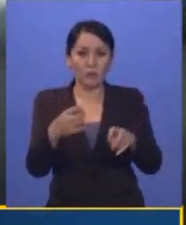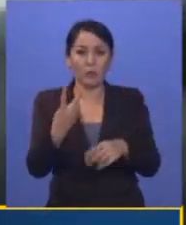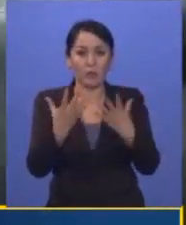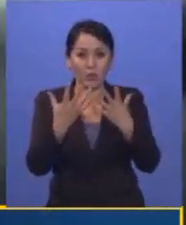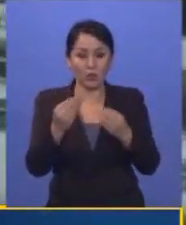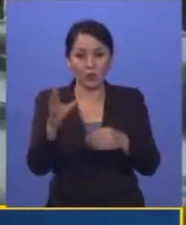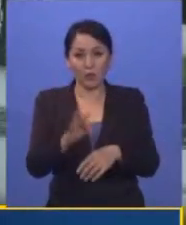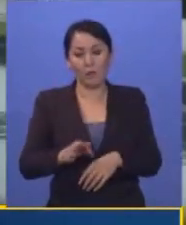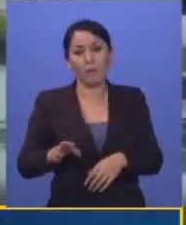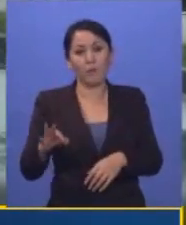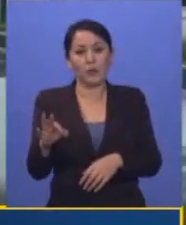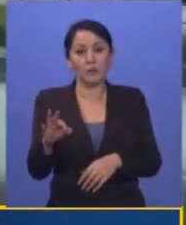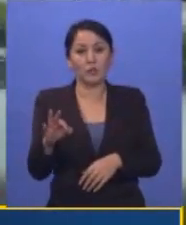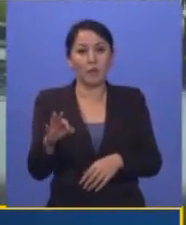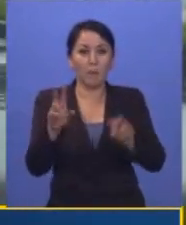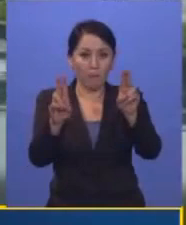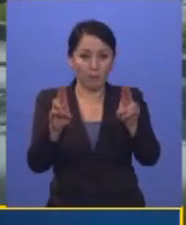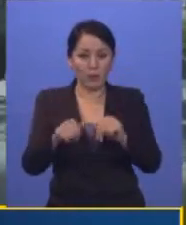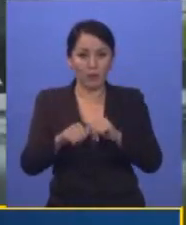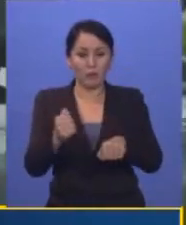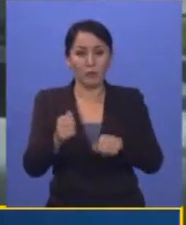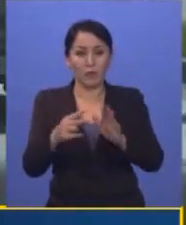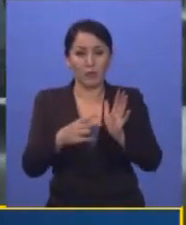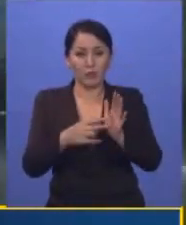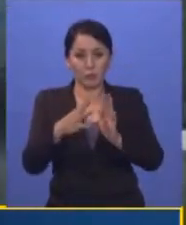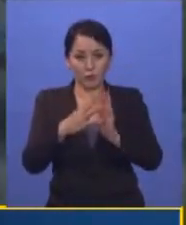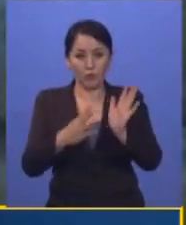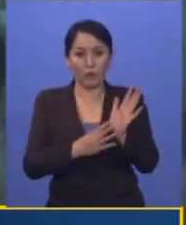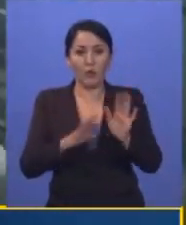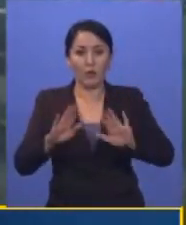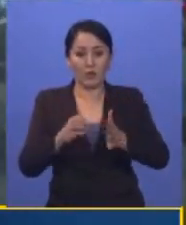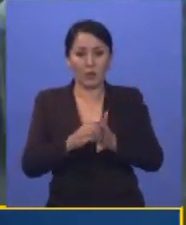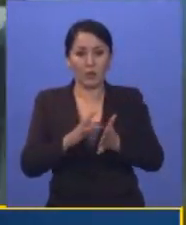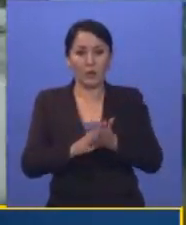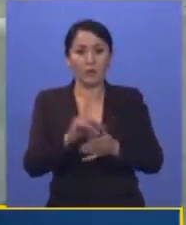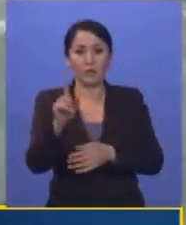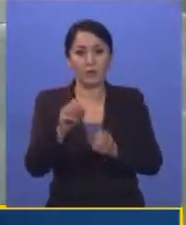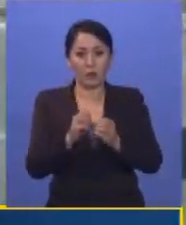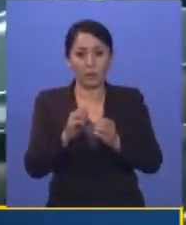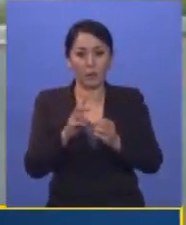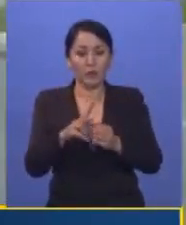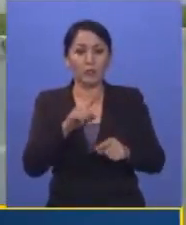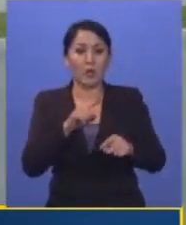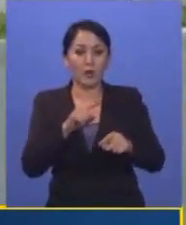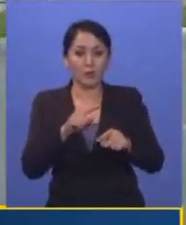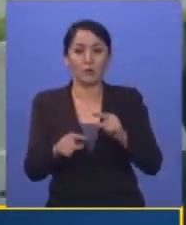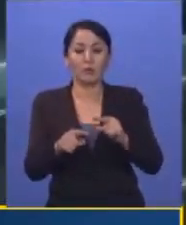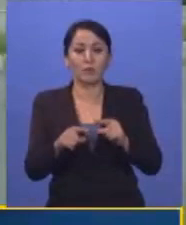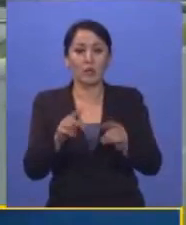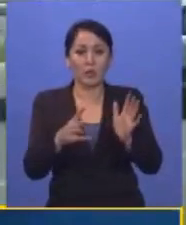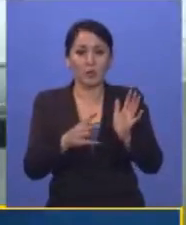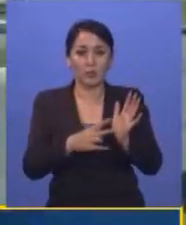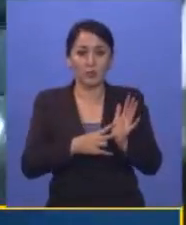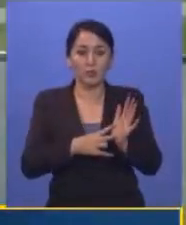облыс жолдарында жол жүрісі қағидаларын бұзудың 719 дерегі анықталды. Оның ішінде 112 факты жылдамдық режимін бұзу, 71